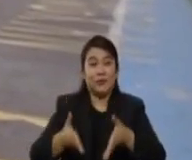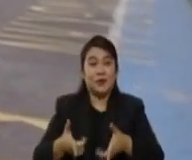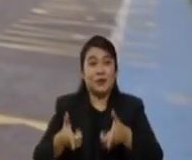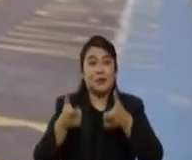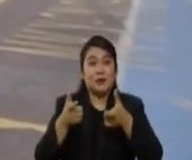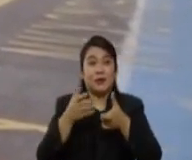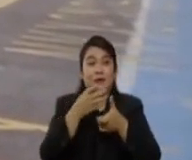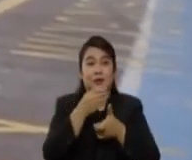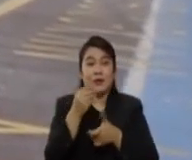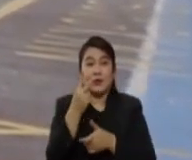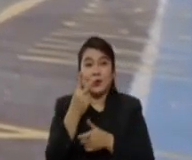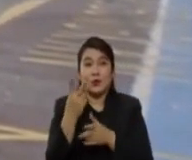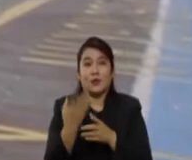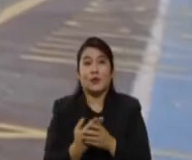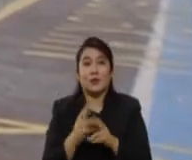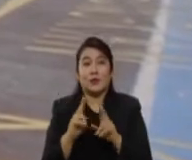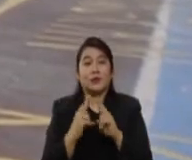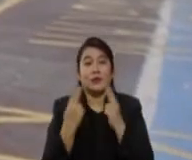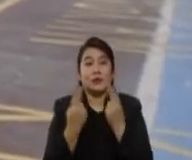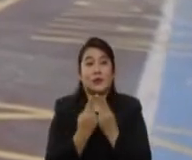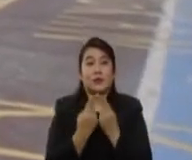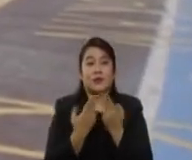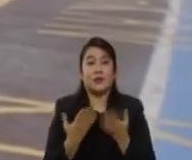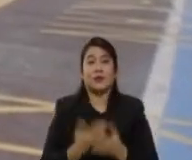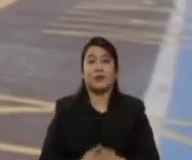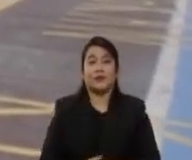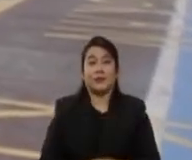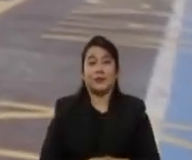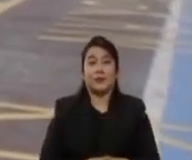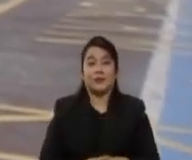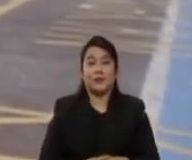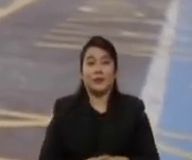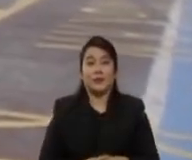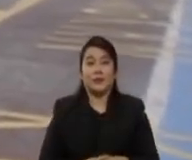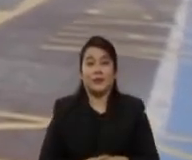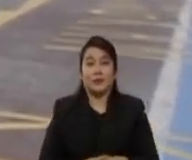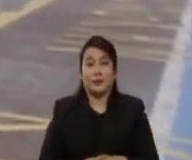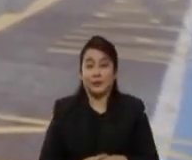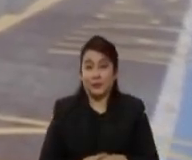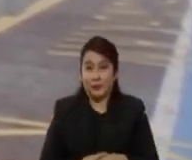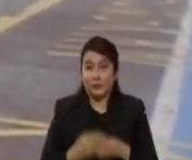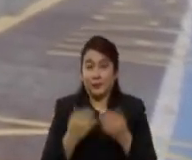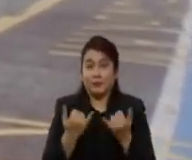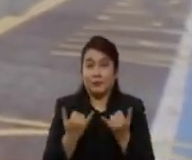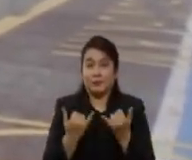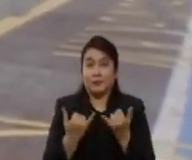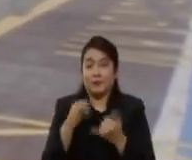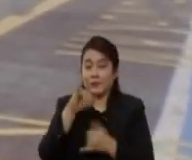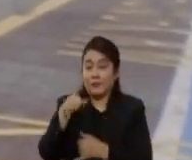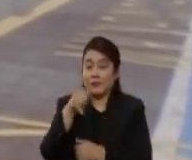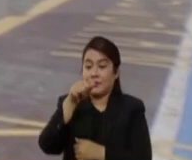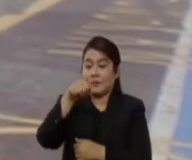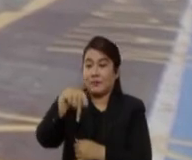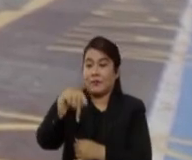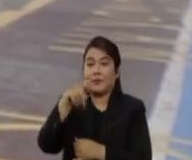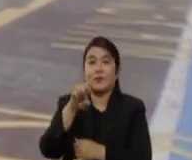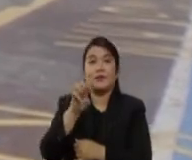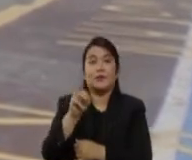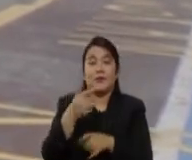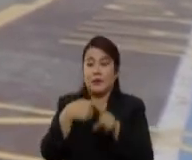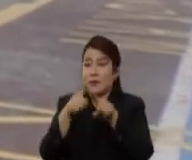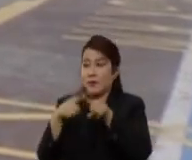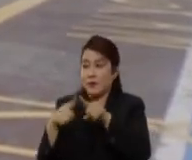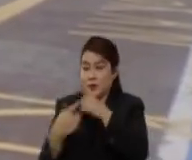unit multimedia mobile van IM and JAPEN. Kenderaan terkini inovasi baharu JAPEN yang mempunyai